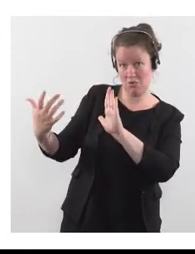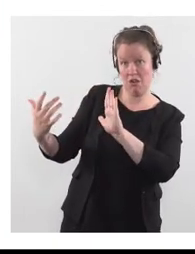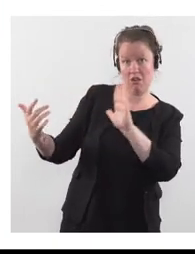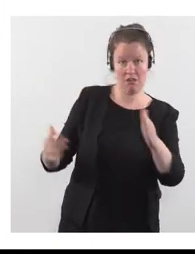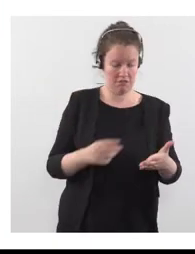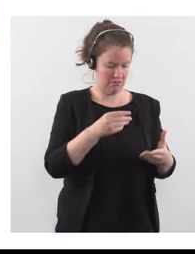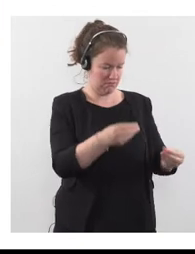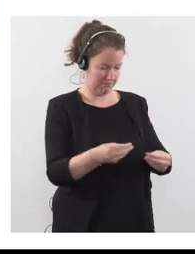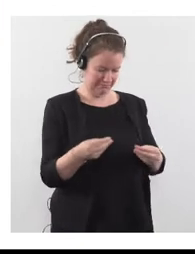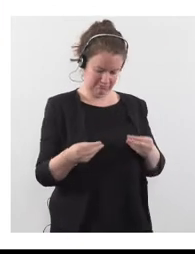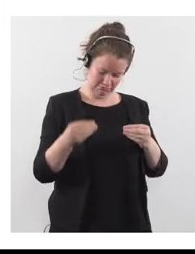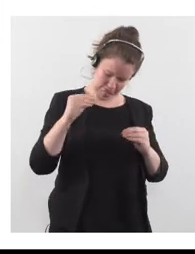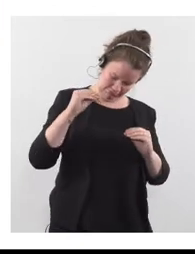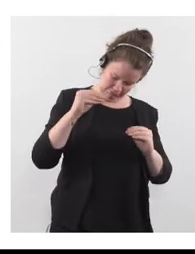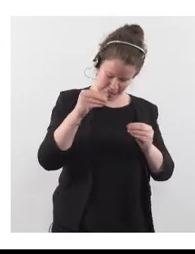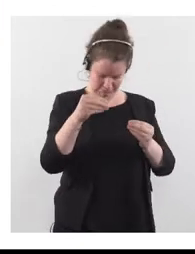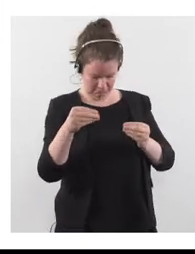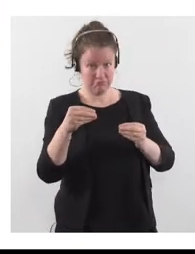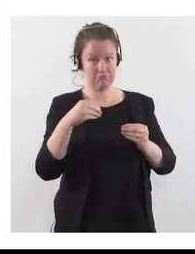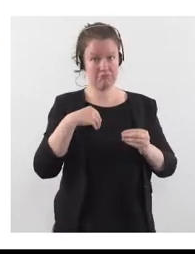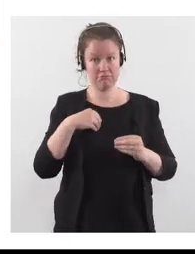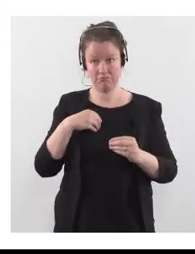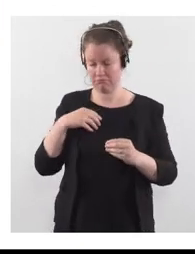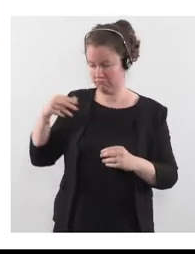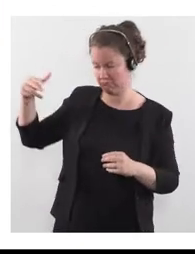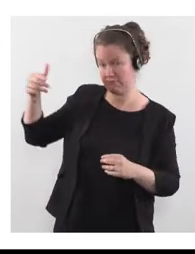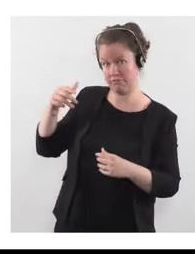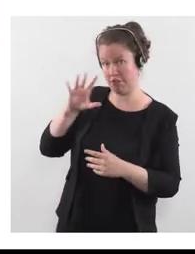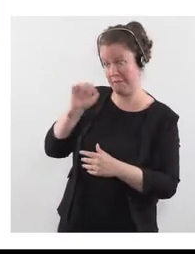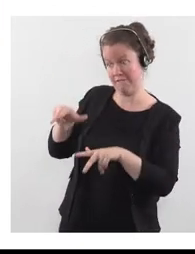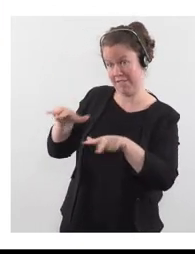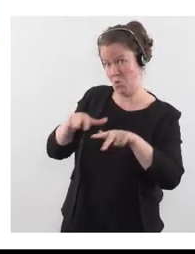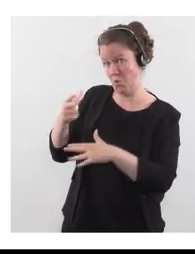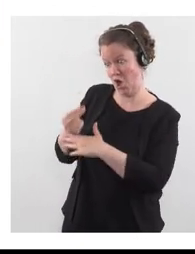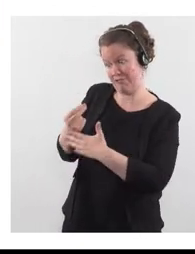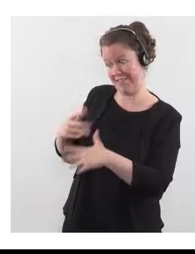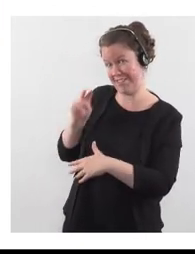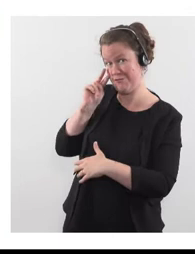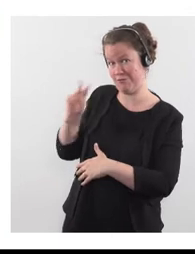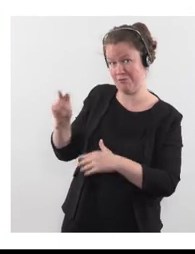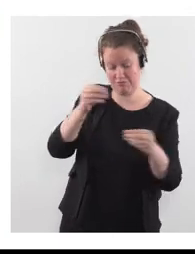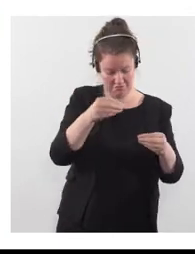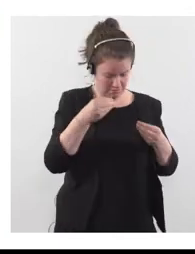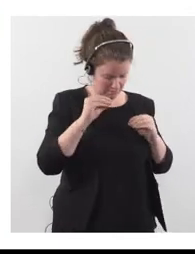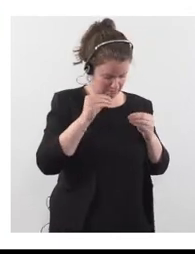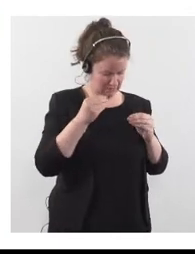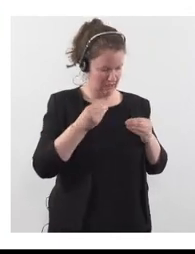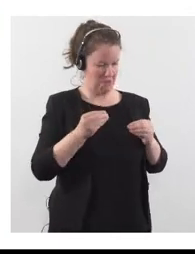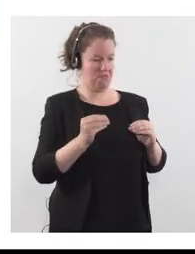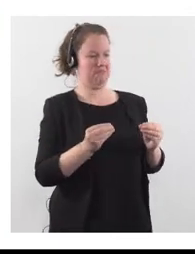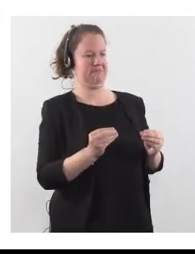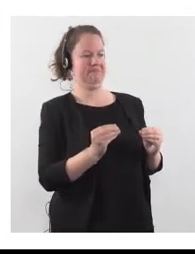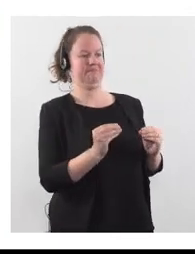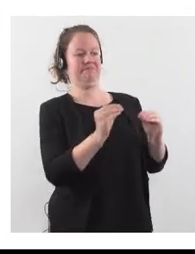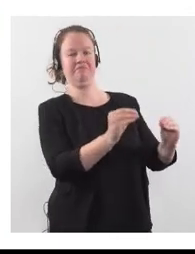été filmées et ils sont revenus vers lui. Ils ont dit non, nous ne pouvons pas ouvrir de compte bancaire pour les réfugiés syriens.